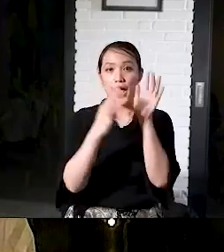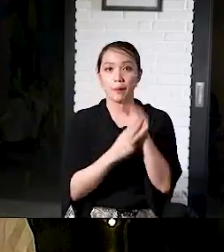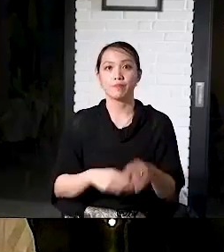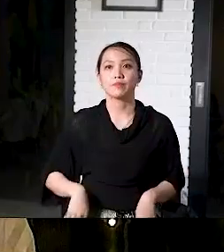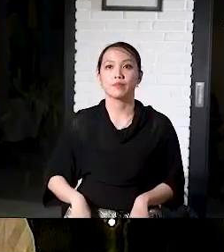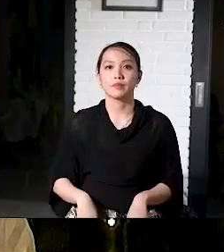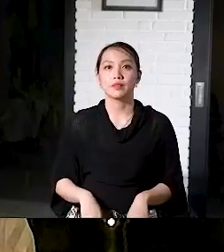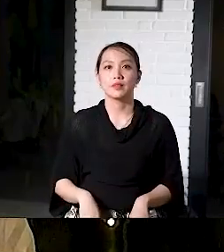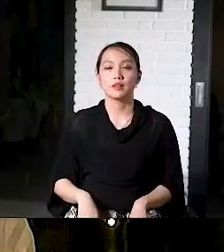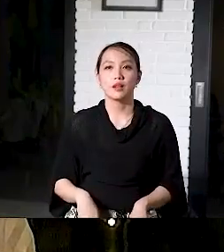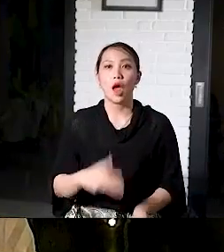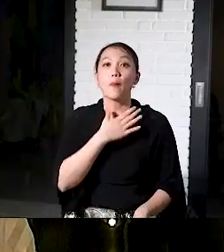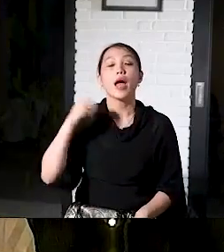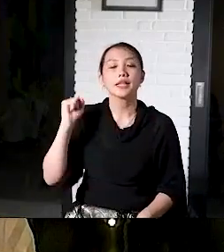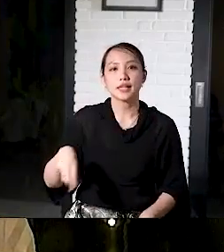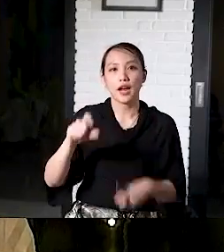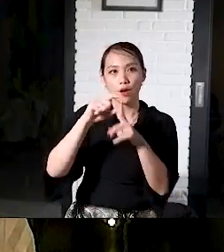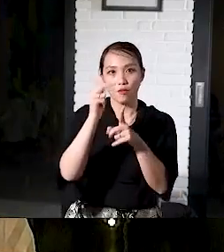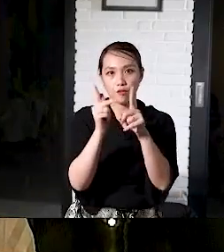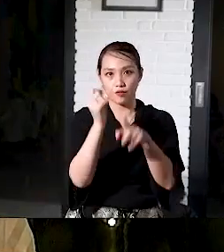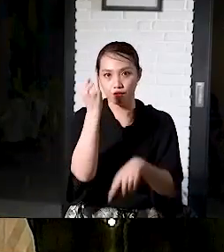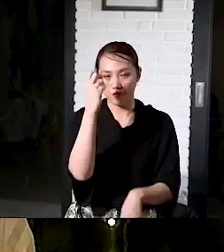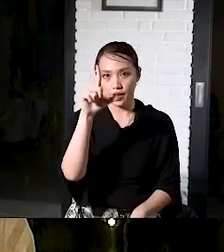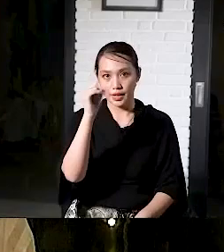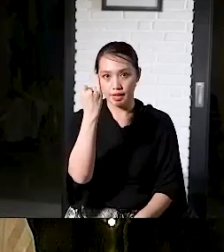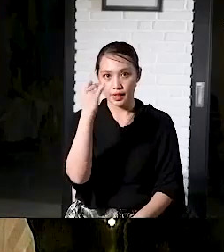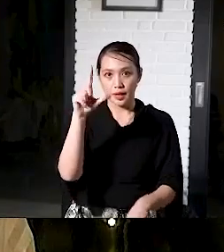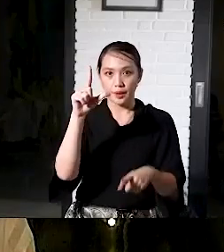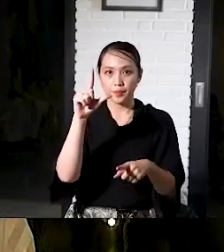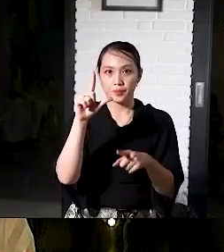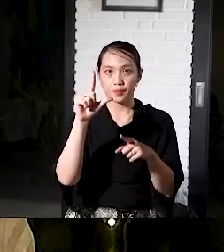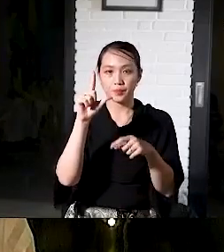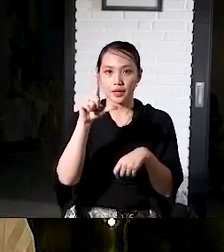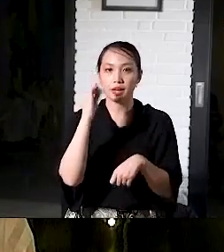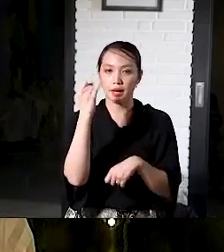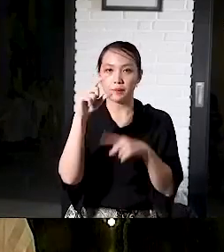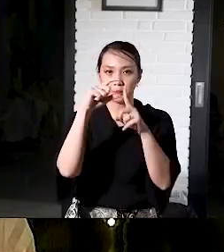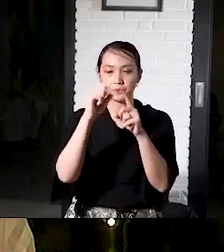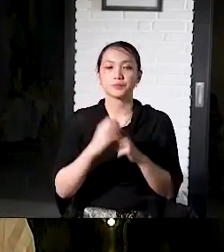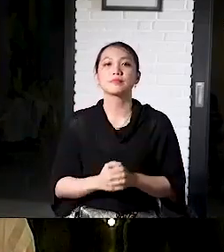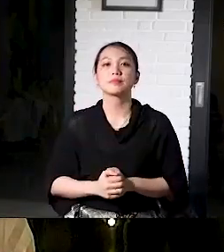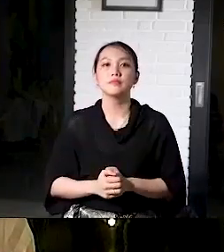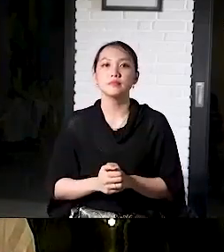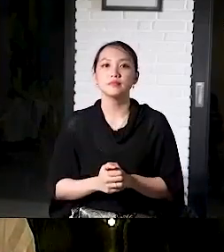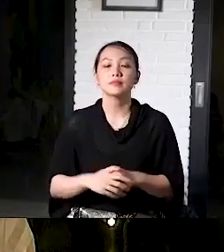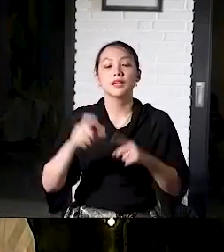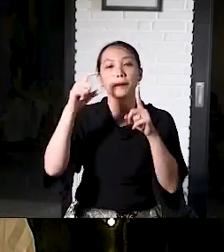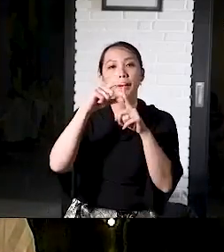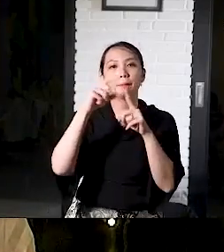visi, son of the vision. Di saat kami pergi ke sana itu, Pastor Philip yang menyanyikan lagu